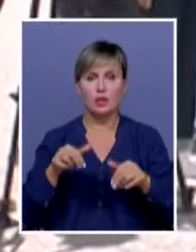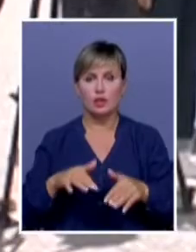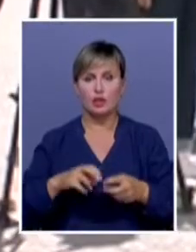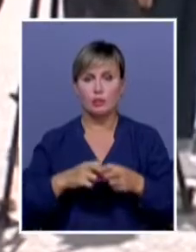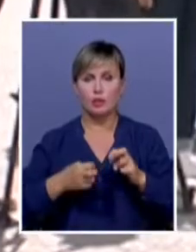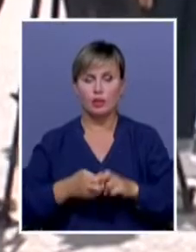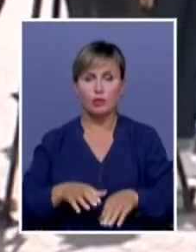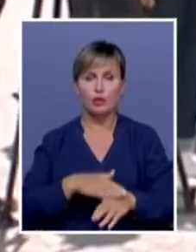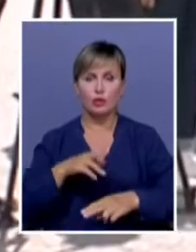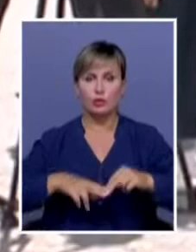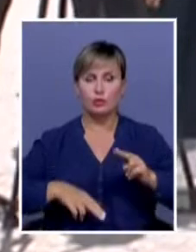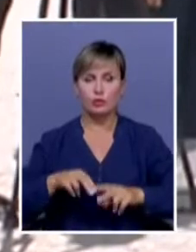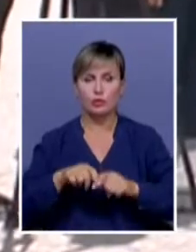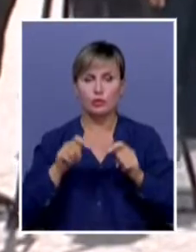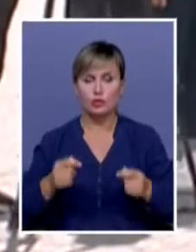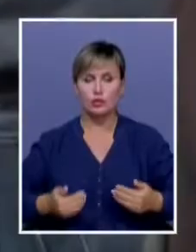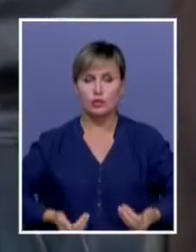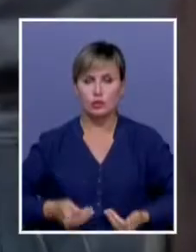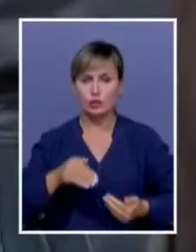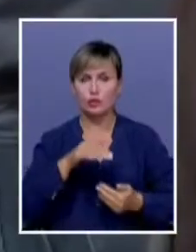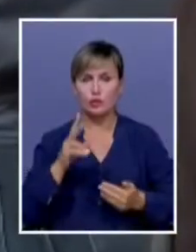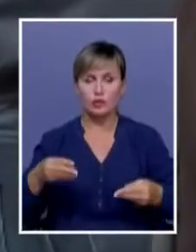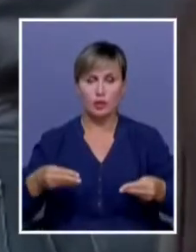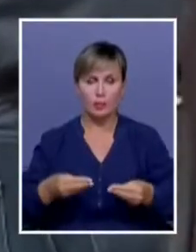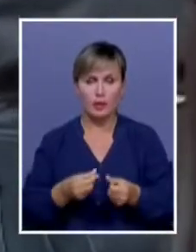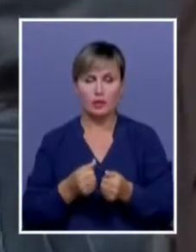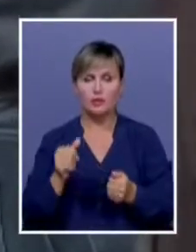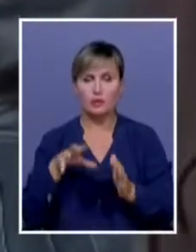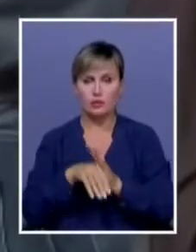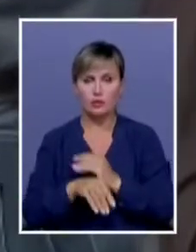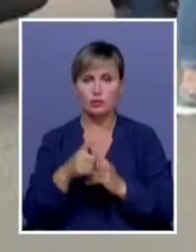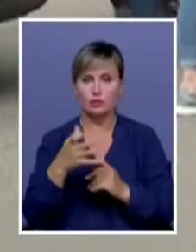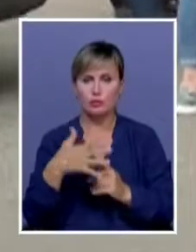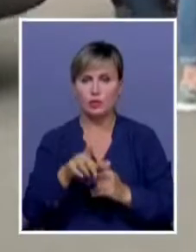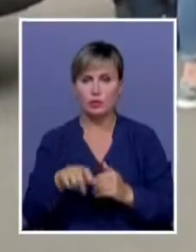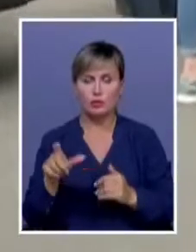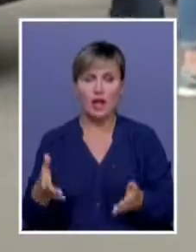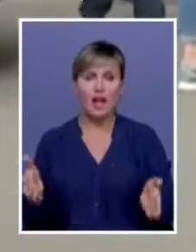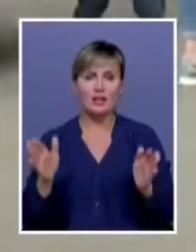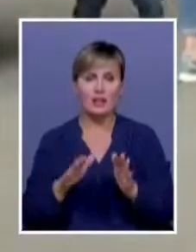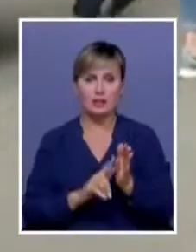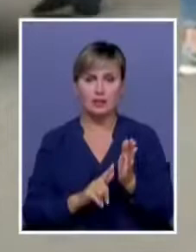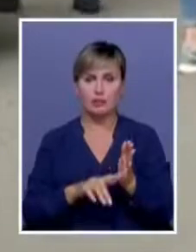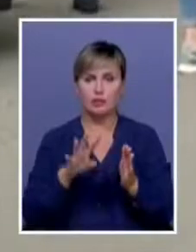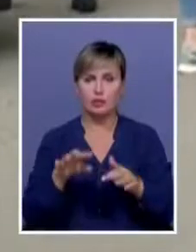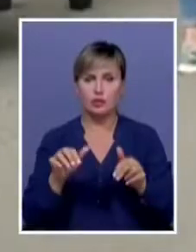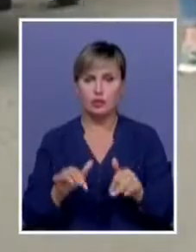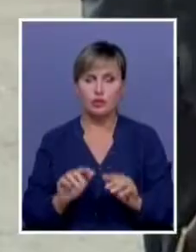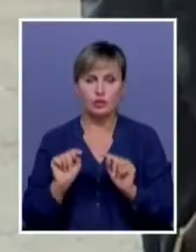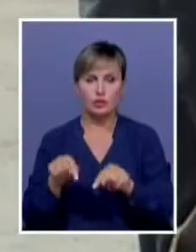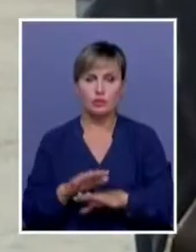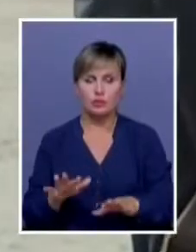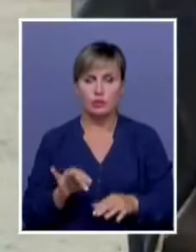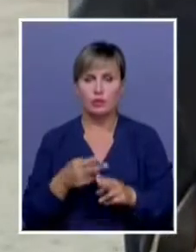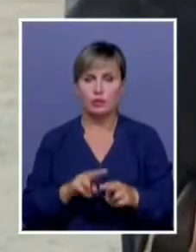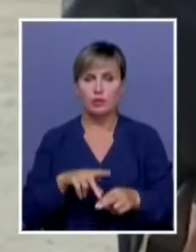проблемы с долгостроем создали жилищно-строительный кооператив. В его состав вошли 150 дольщиков, остальные же 74 решили не вступать, из-за